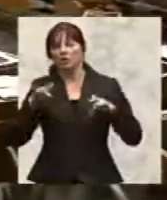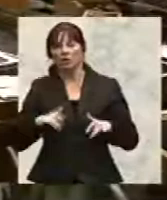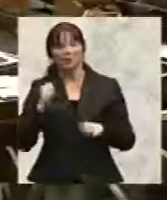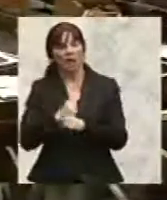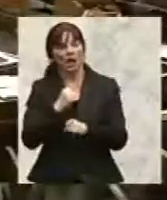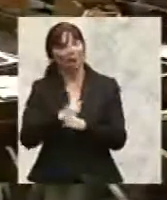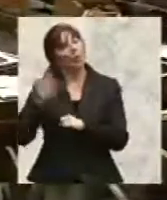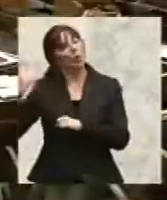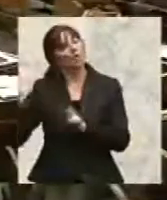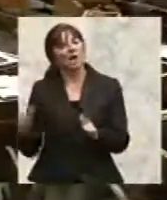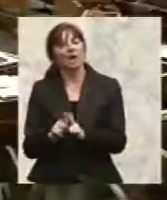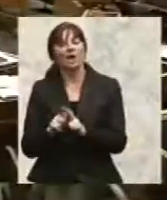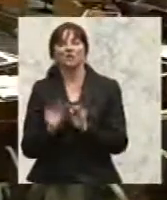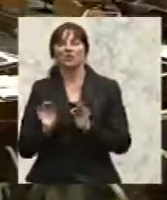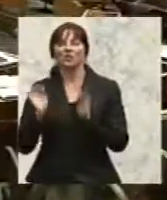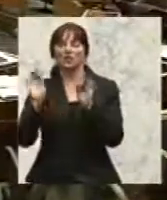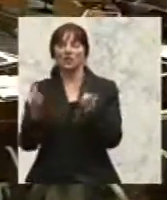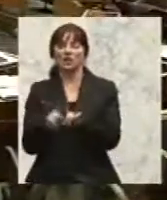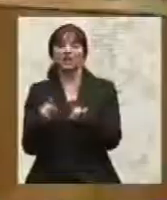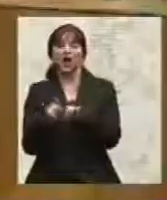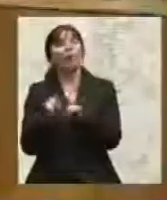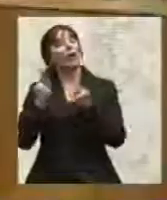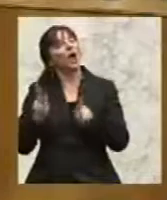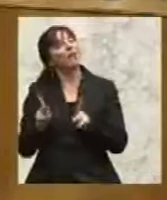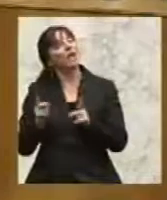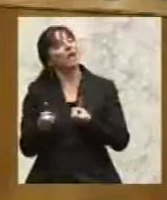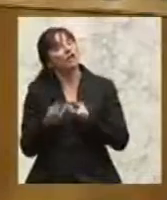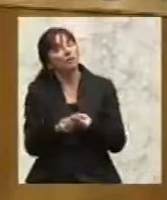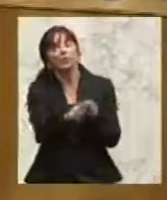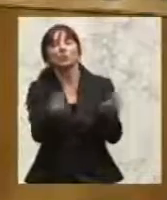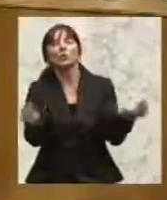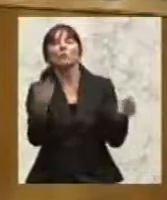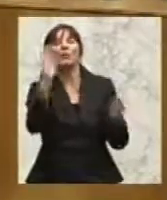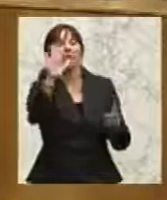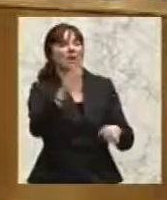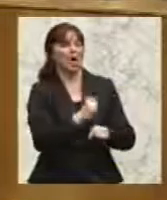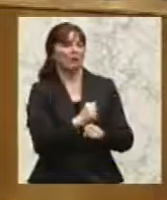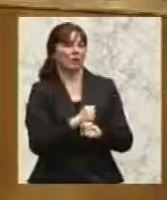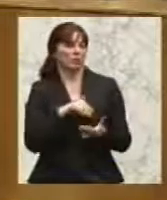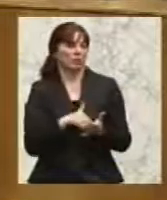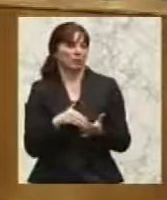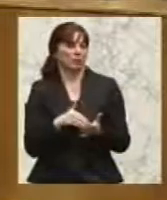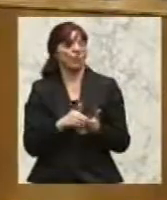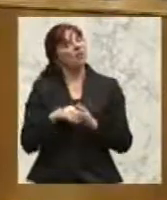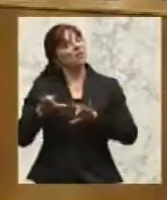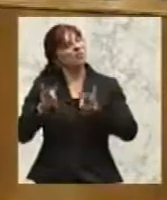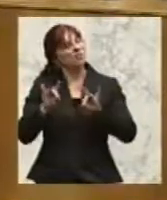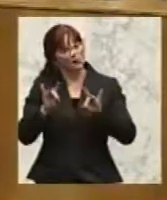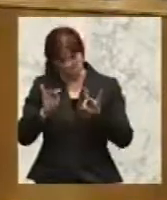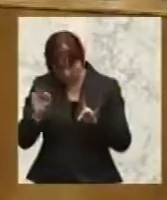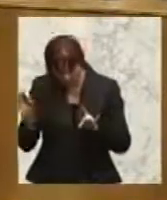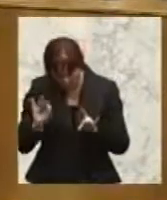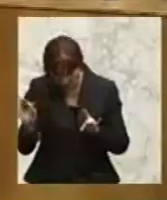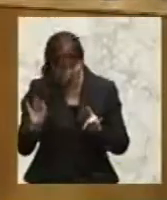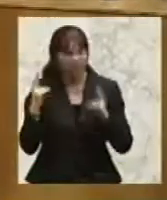Leistungen Ihnen auch die Informationen liefern, die Sie für Ihre Arbeit benötigen. Also eine Tätigkeit, die sehr wichtig ist, nämlich nicht nur für das Parlament,